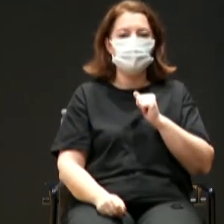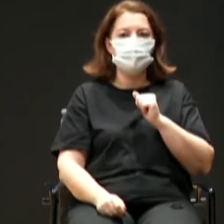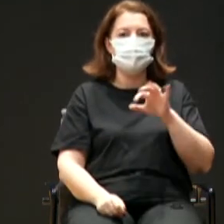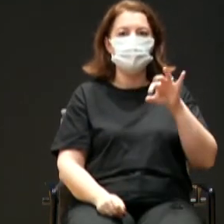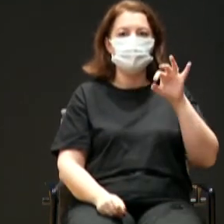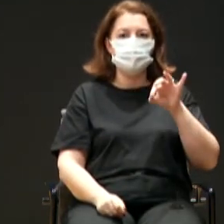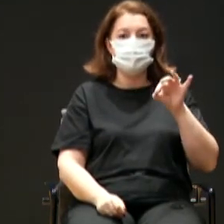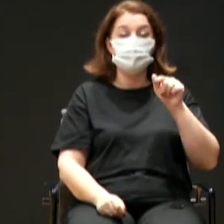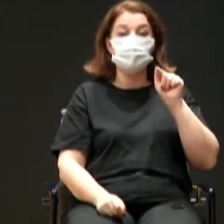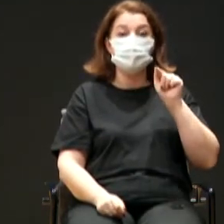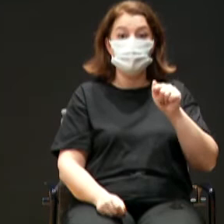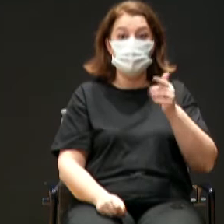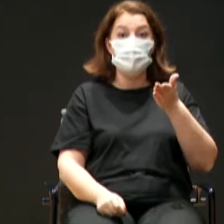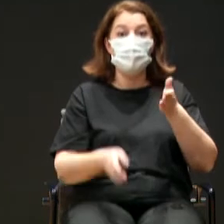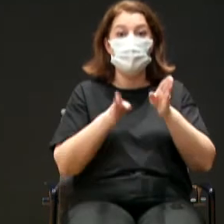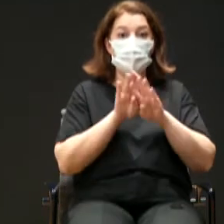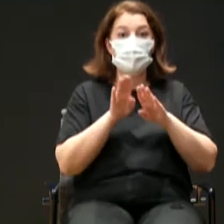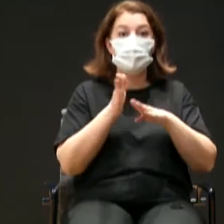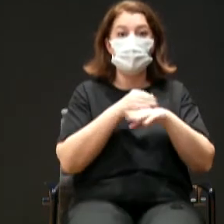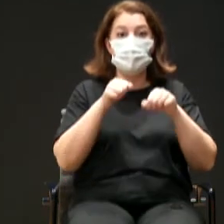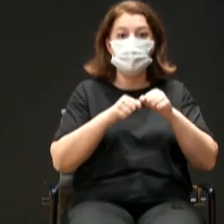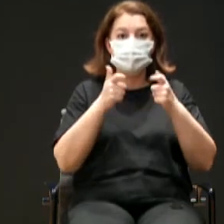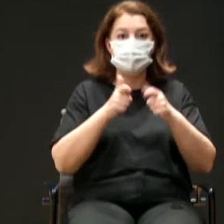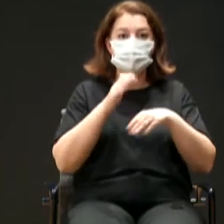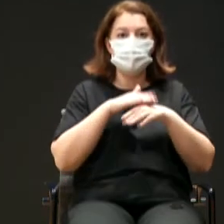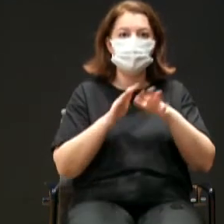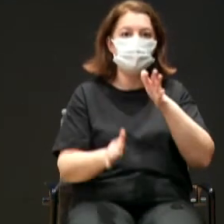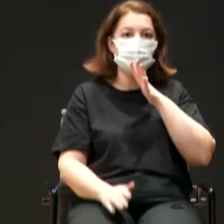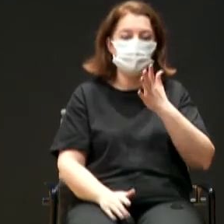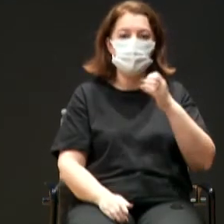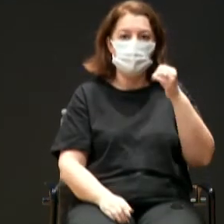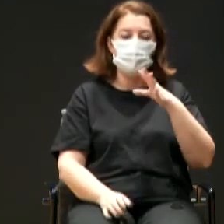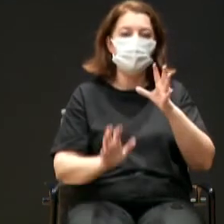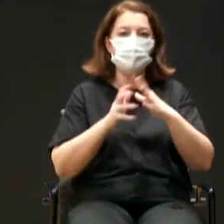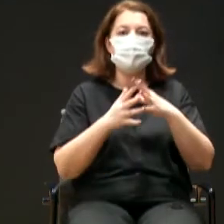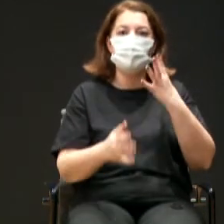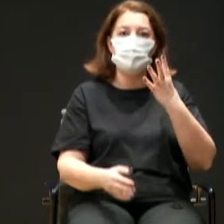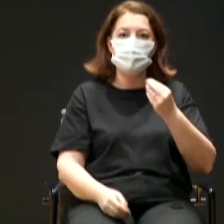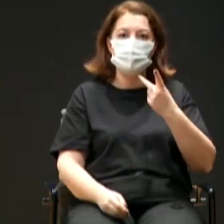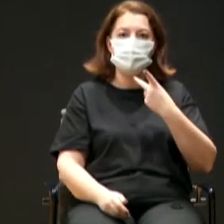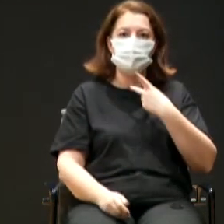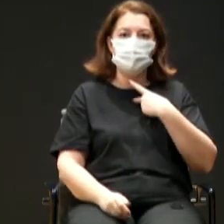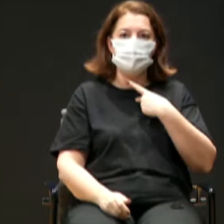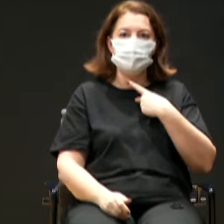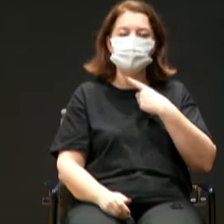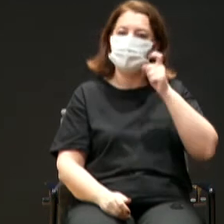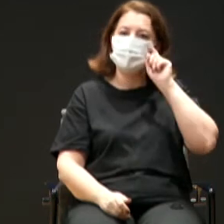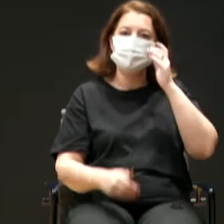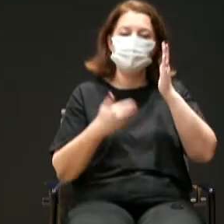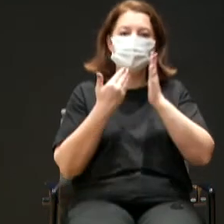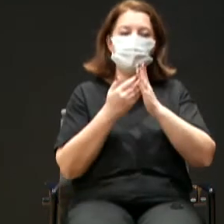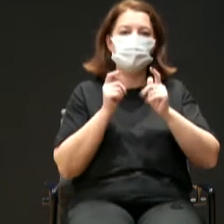Şimdi... Bu kapalı pazar yerinin yapılmasına biliyorsunuz AK Parti grubu olarak biz zaten önerge de